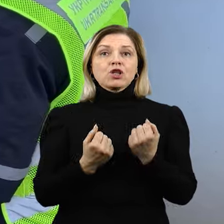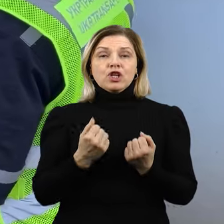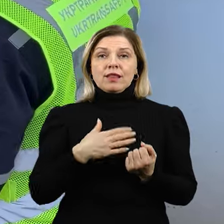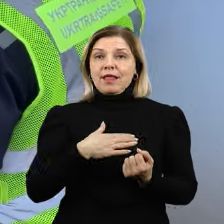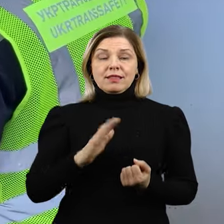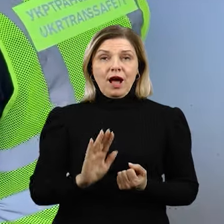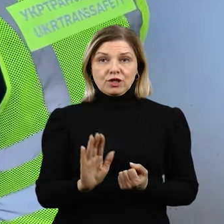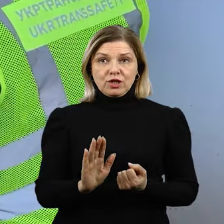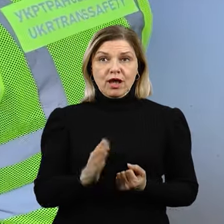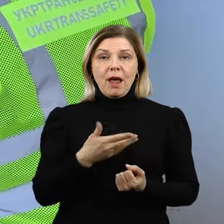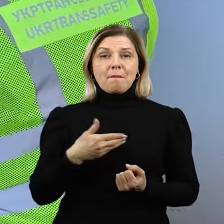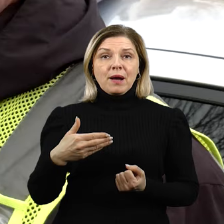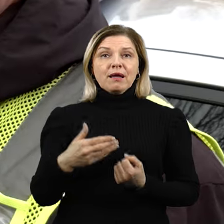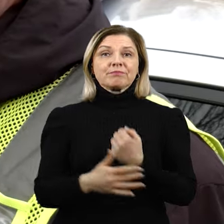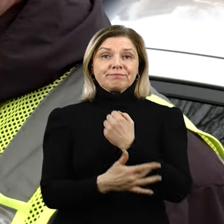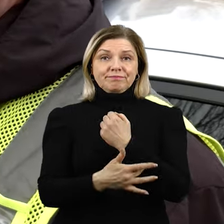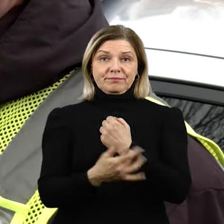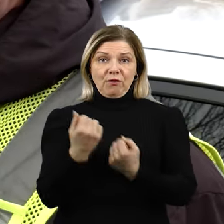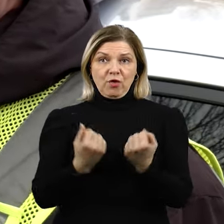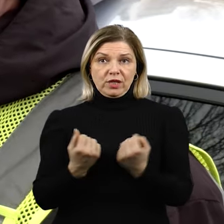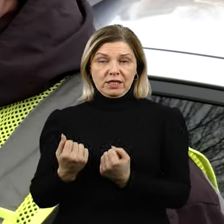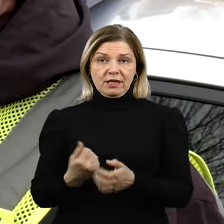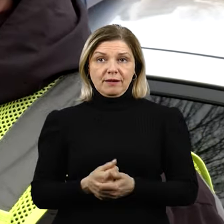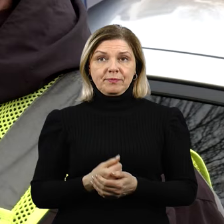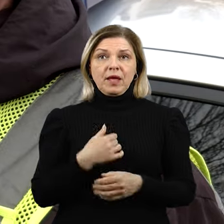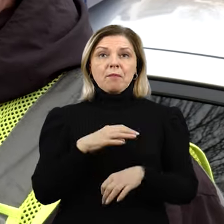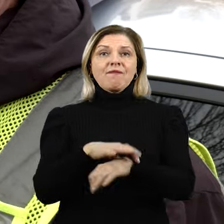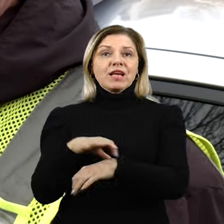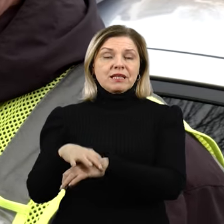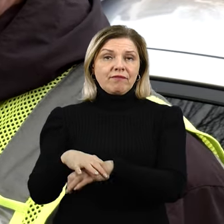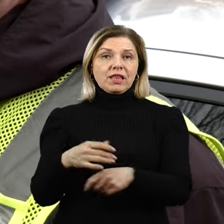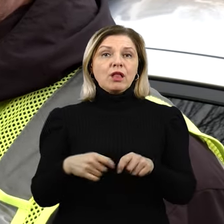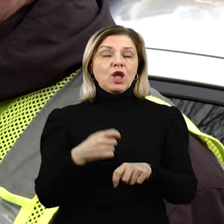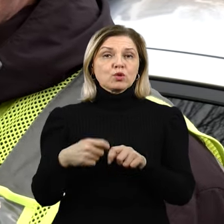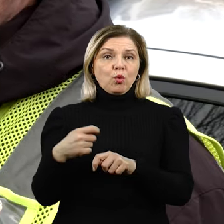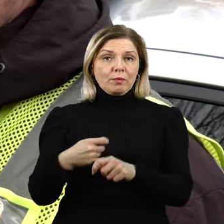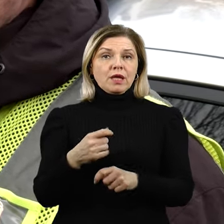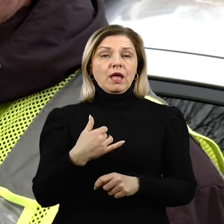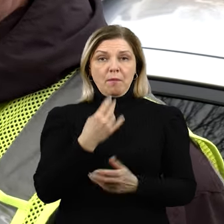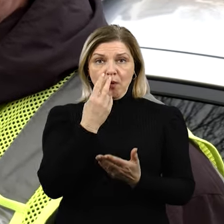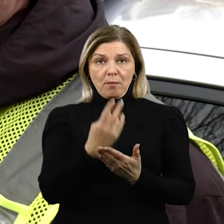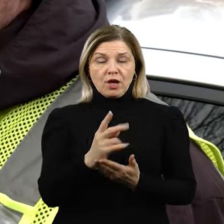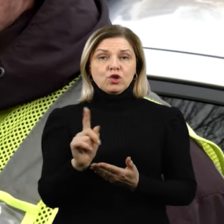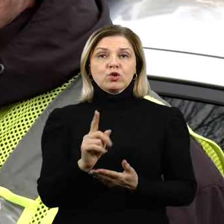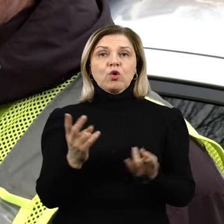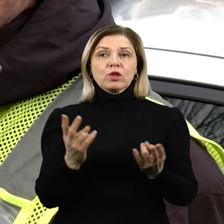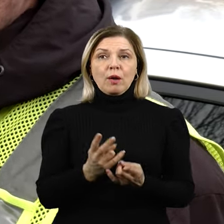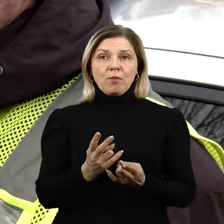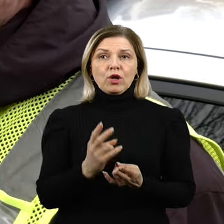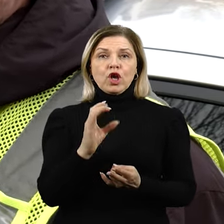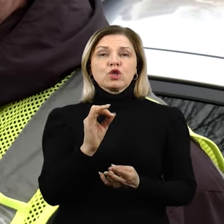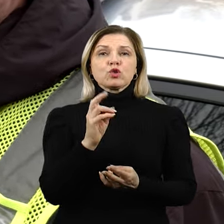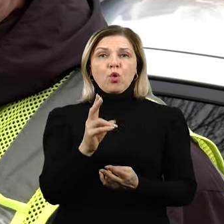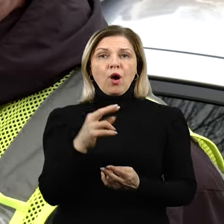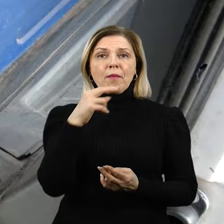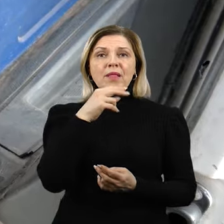наші, ми тут найняті водителі. Ми виявили у нас наступні порушення, ми побачили, що необхідно замінити прострочені